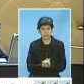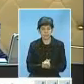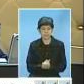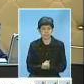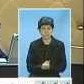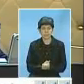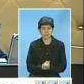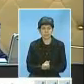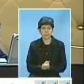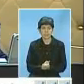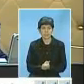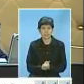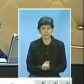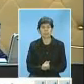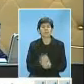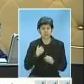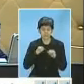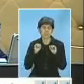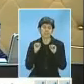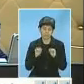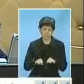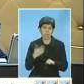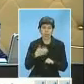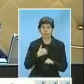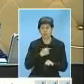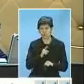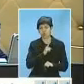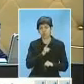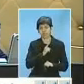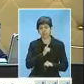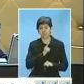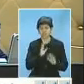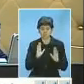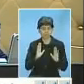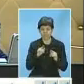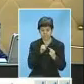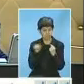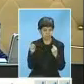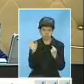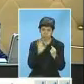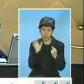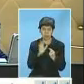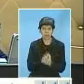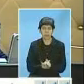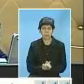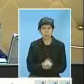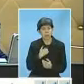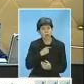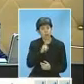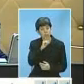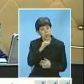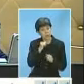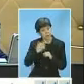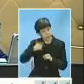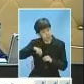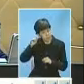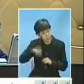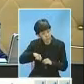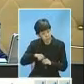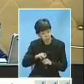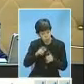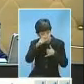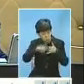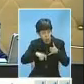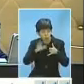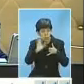านประธานครับ ไม่ผมวิจัยแล้วผมจะกำกับเองนะจะไม่ให้ออกไปไกลมาก คือที่พูดเมื่อสักครู่หมายถึงศาลนะครับไม่ได้หมายถึ